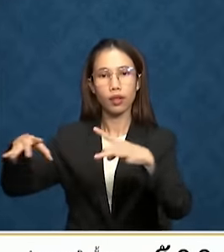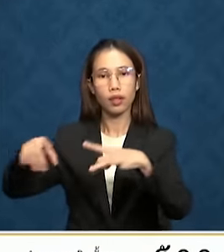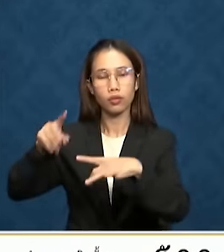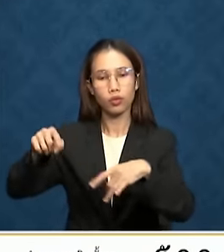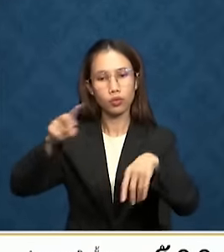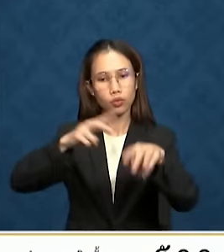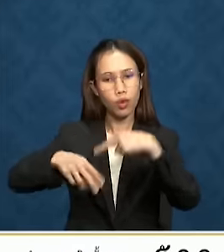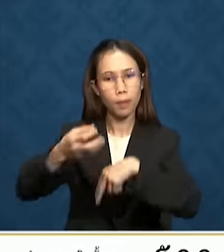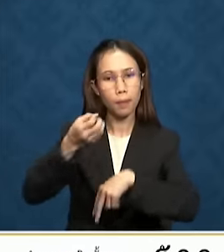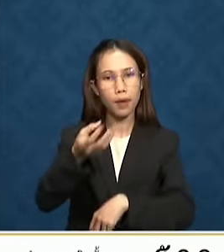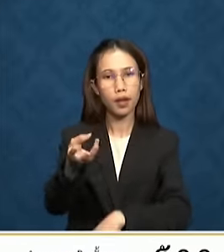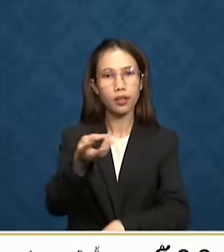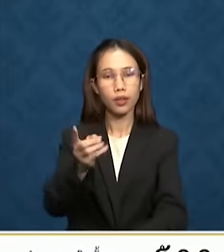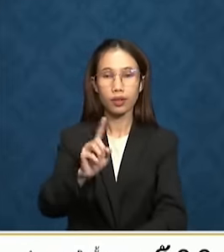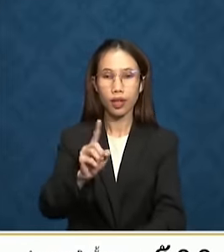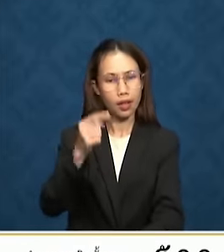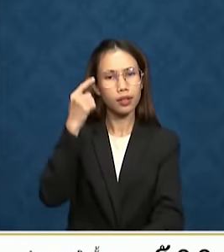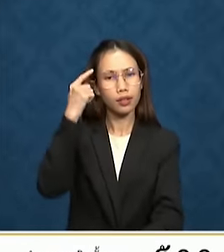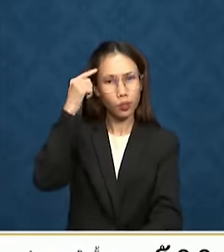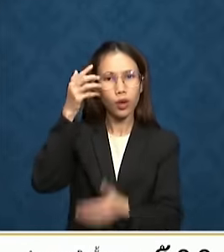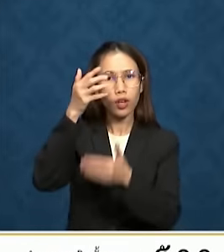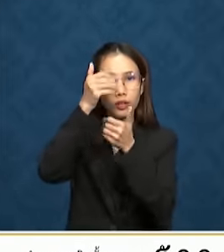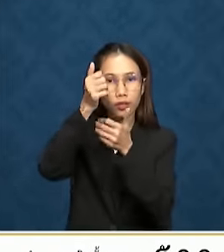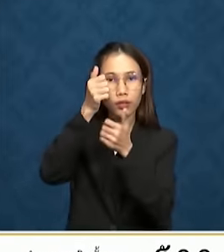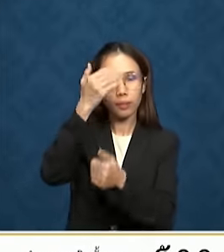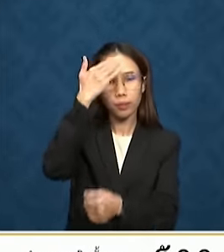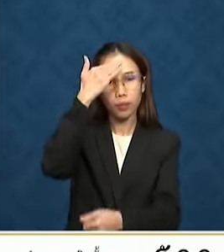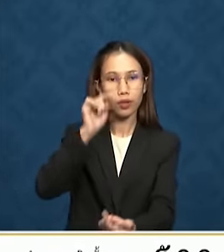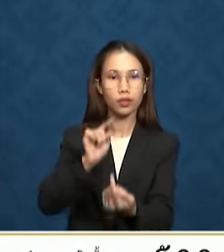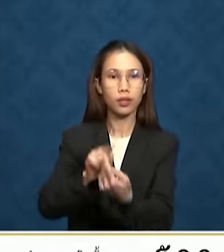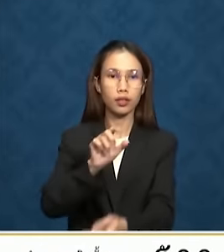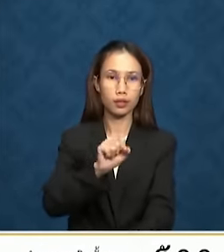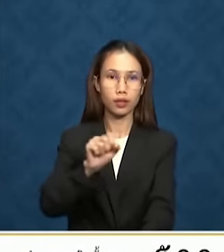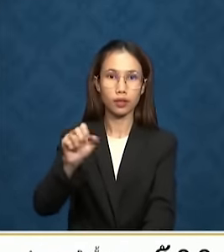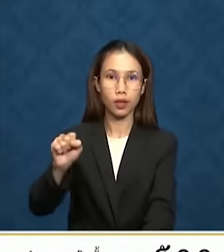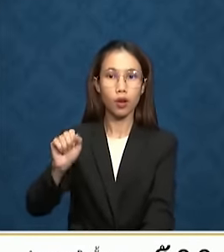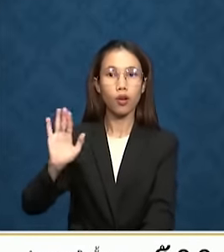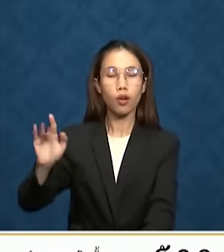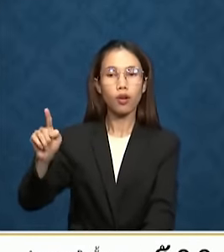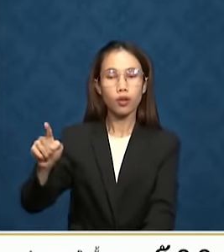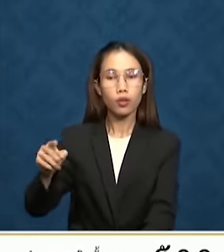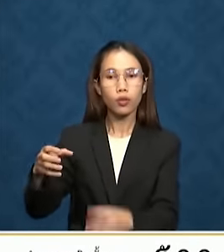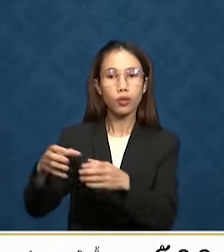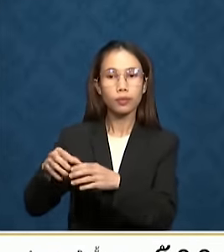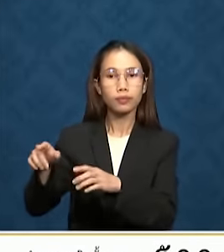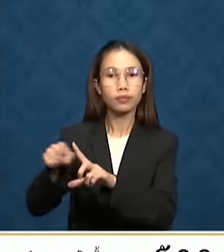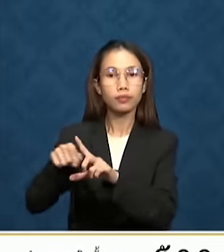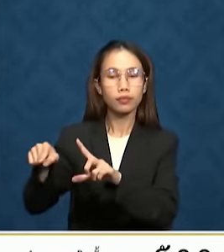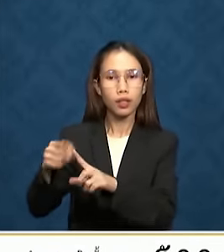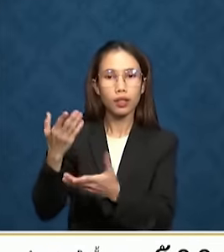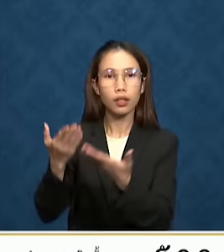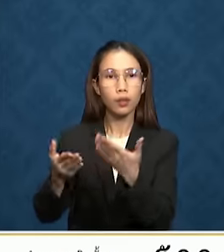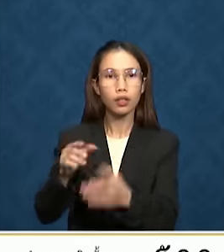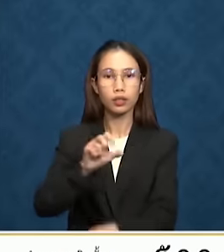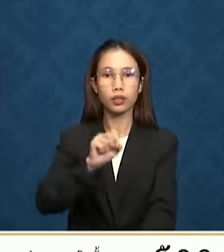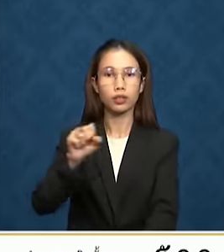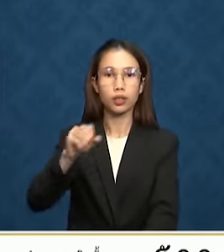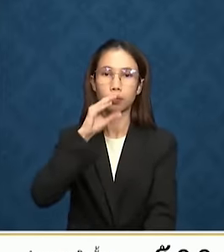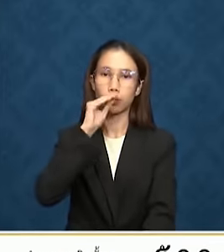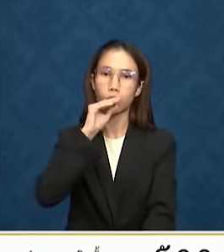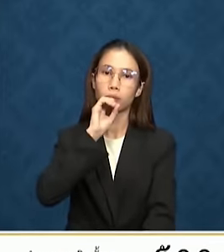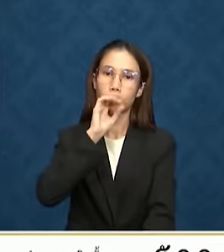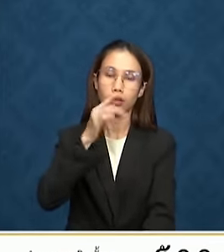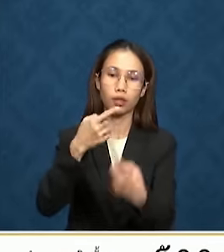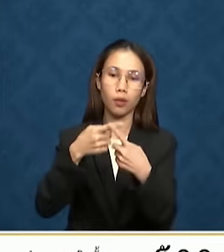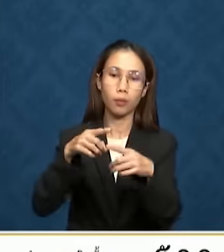แค่ไหนอันนี้ผมว่าก็เป็นประเด็นที่น่าสนใจนะครับไม่ได้เป็นประเด็นที่สสรัชนกหรือไม่ได้เป็นประเด็นที่สสณัฐพงษ์พูดไว้แต่ผมคิด